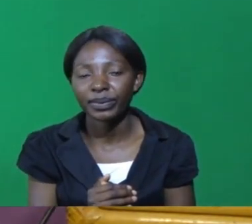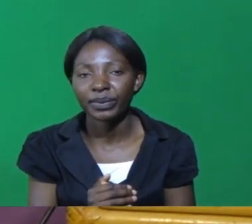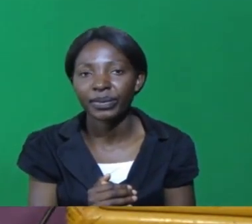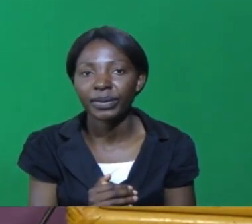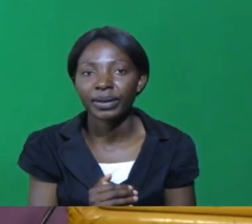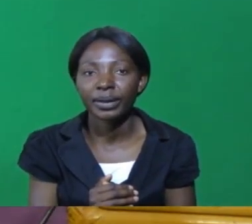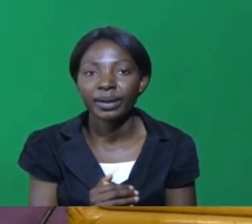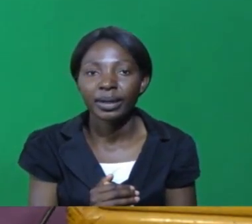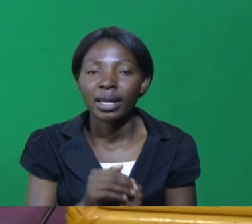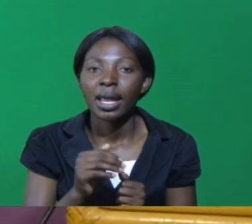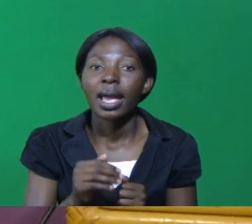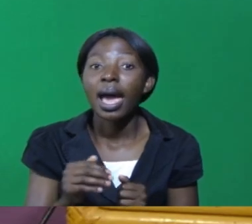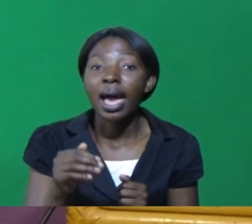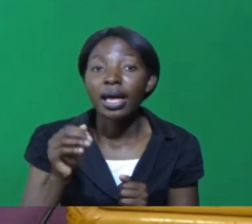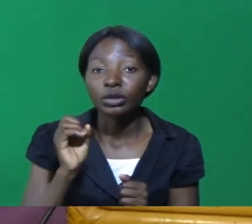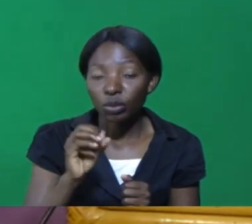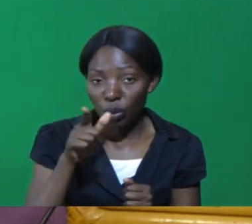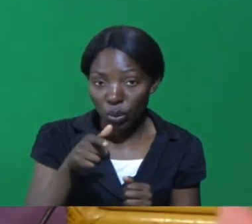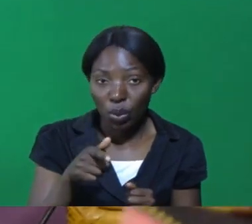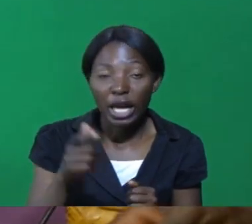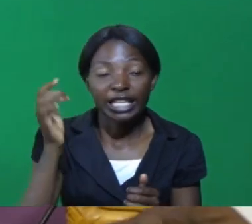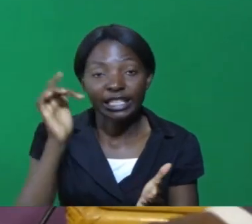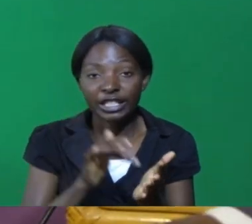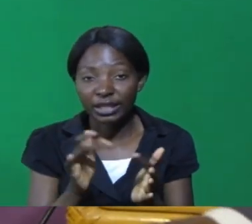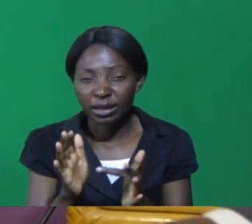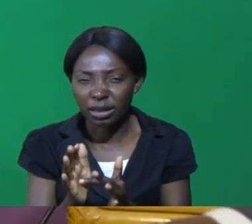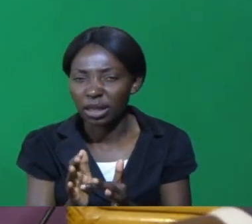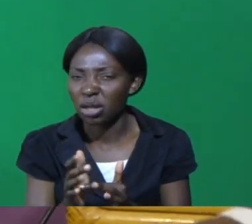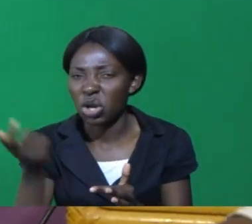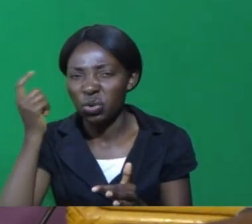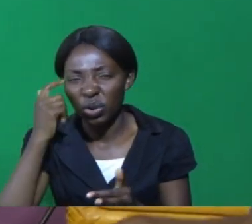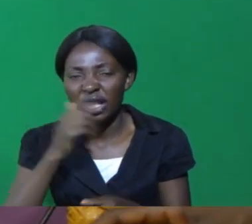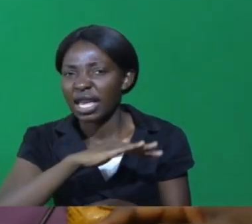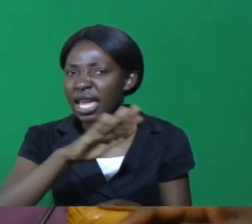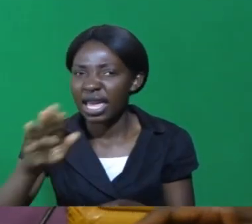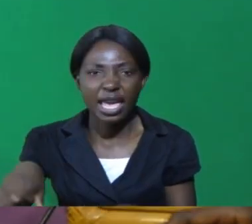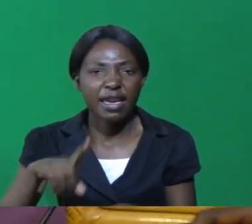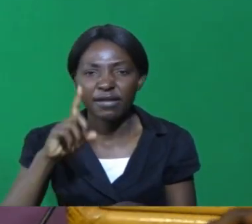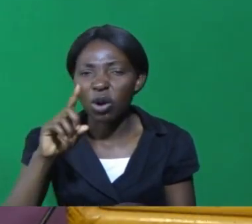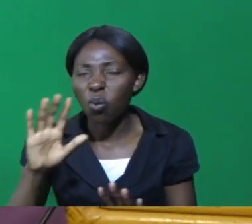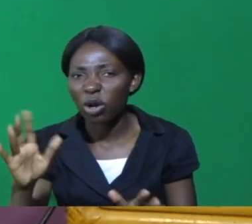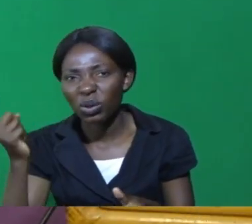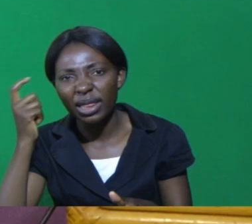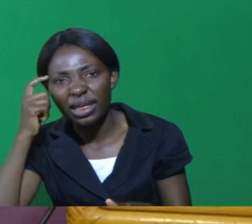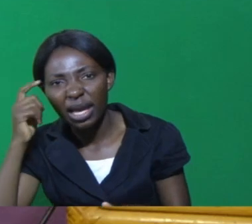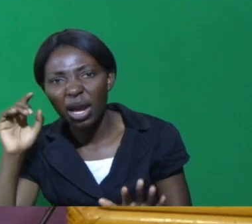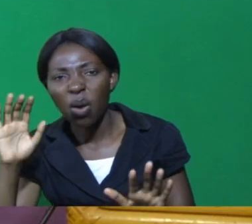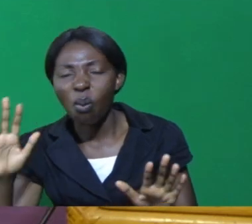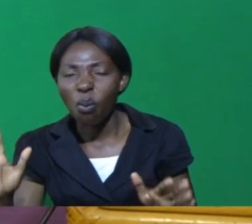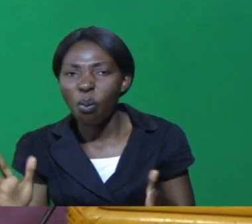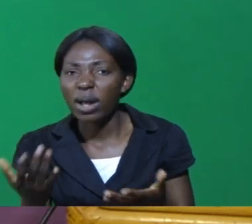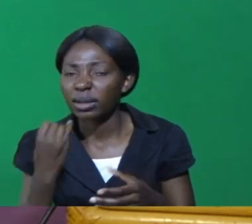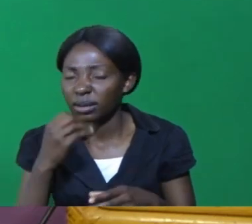muno studio. Because handiwanzoda munhu anouya nemavhesi ake muno munofanira kungoita nangu. Toda kutenda vateereri. Vhesi yataurwa namufundisi